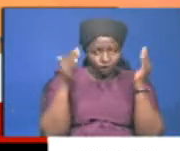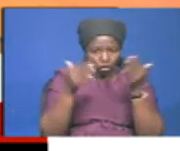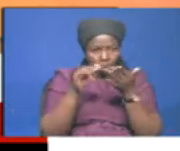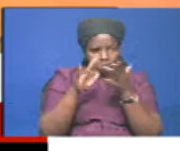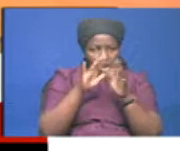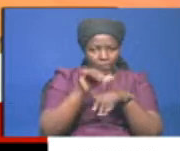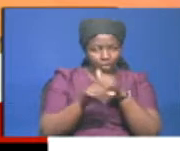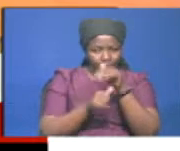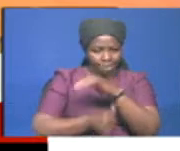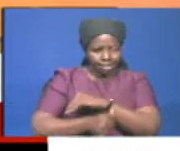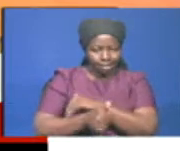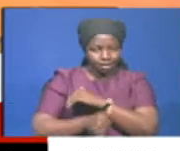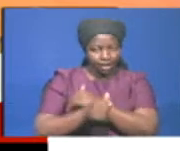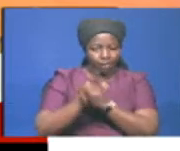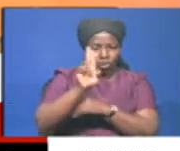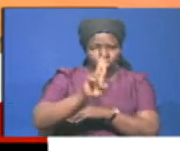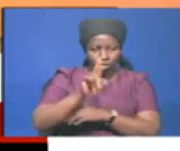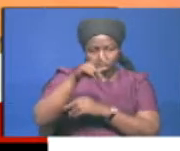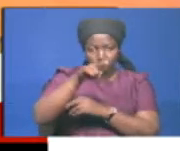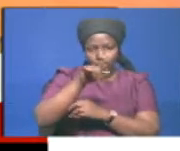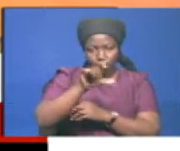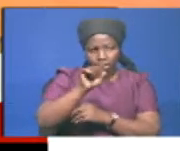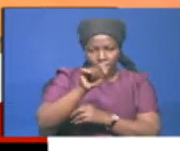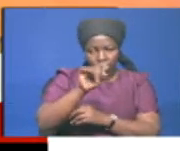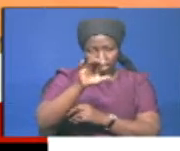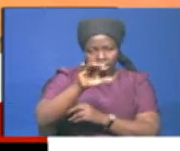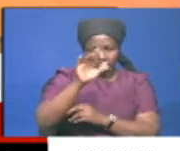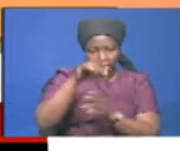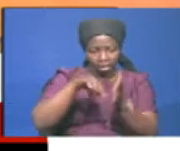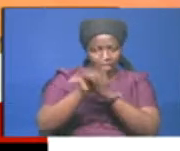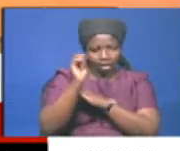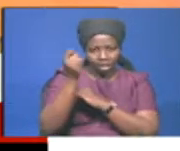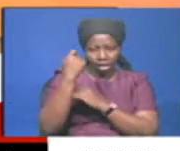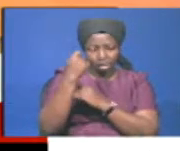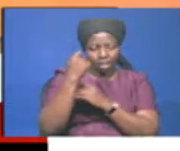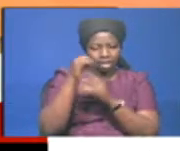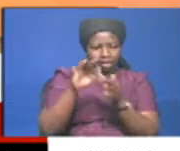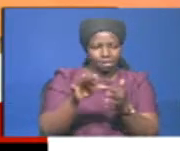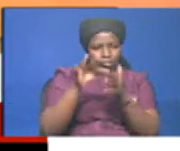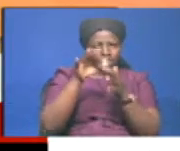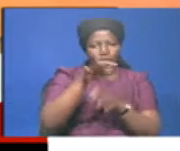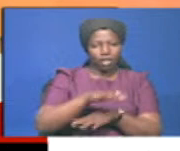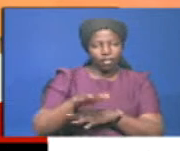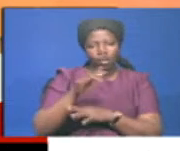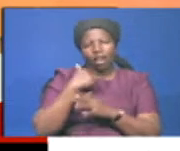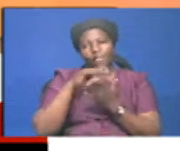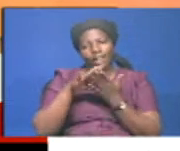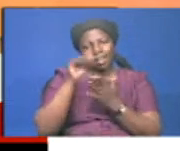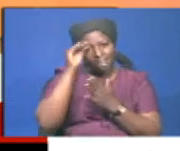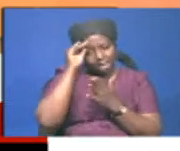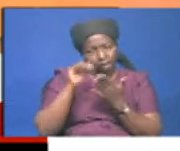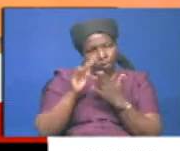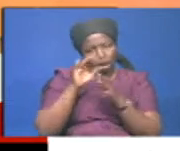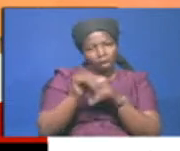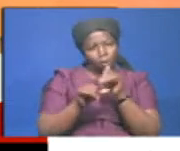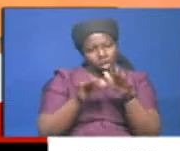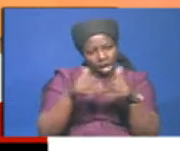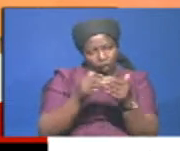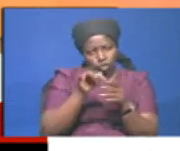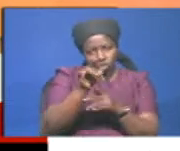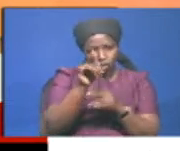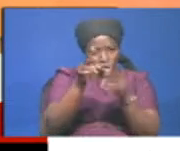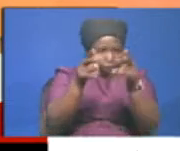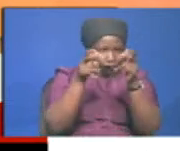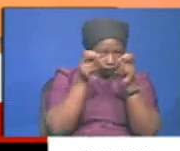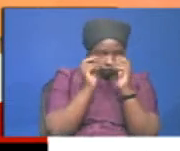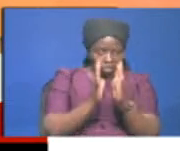matumizi ya plastiki humu nchini, hasa kwa mazingira, na bila shaka tu tumejifunza mengi kuhusiana na jinsi ambavyo wewe mtazamaji